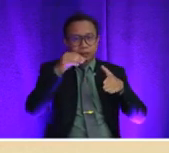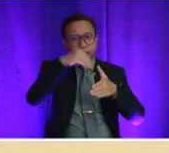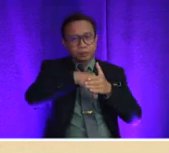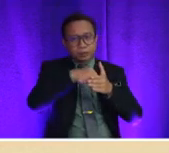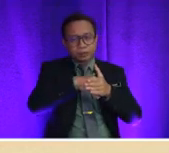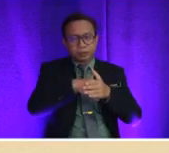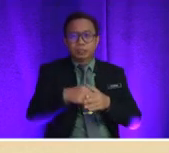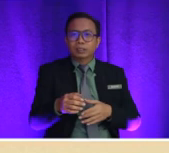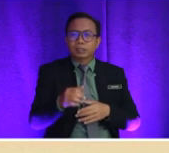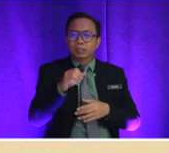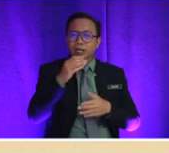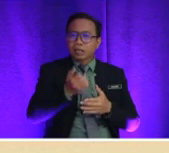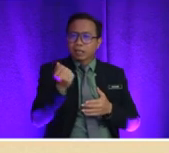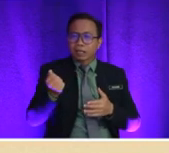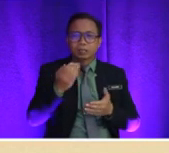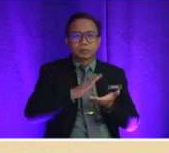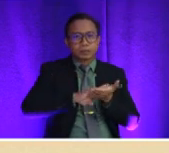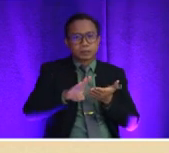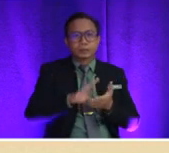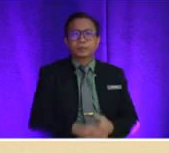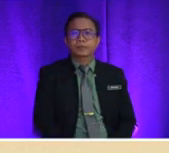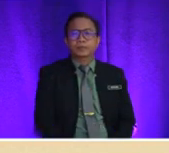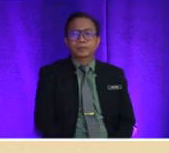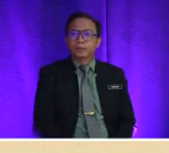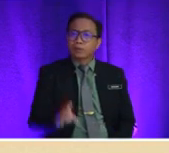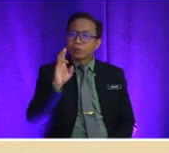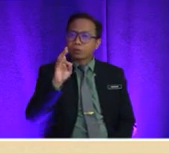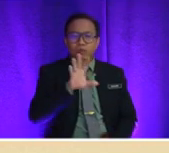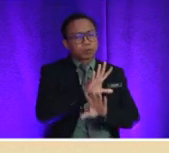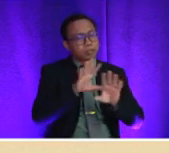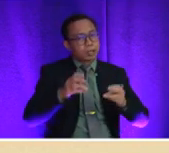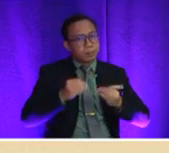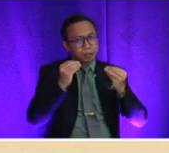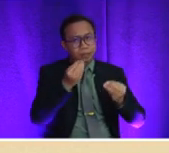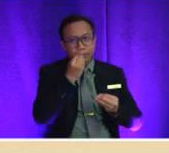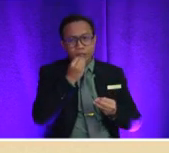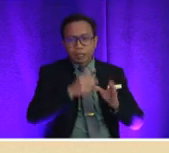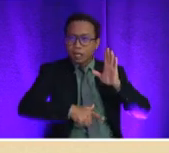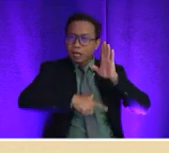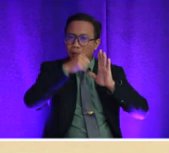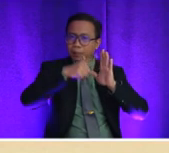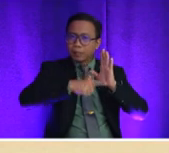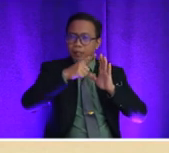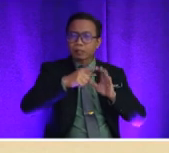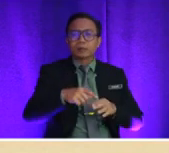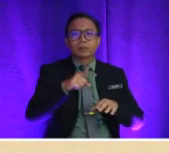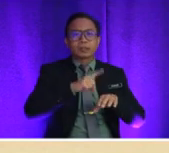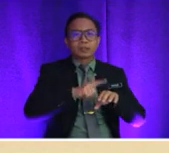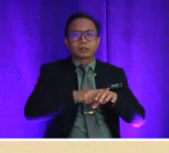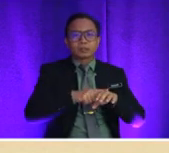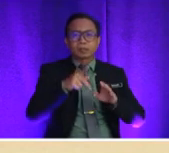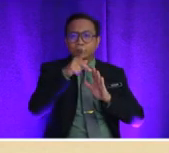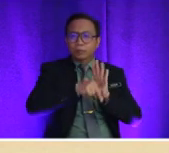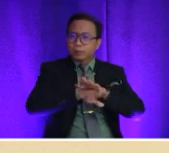substrat yang bersih 67 ya 7 tidak memberi makanan secara beribahah berlebihan semasa proses